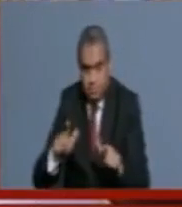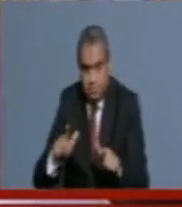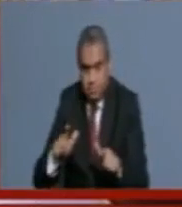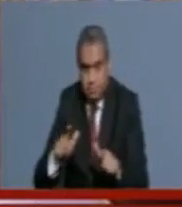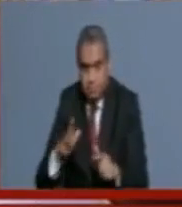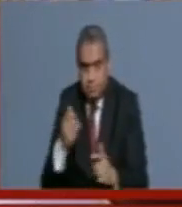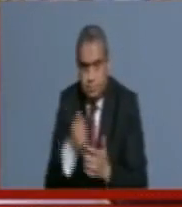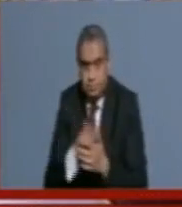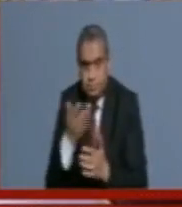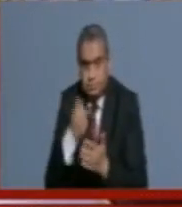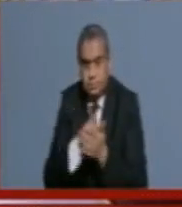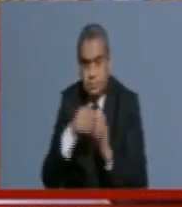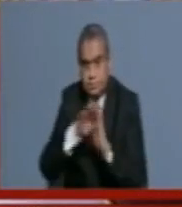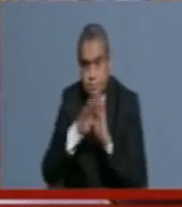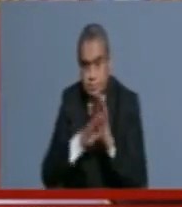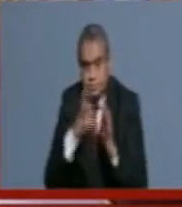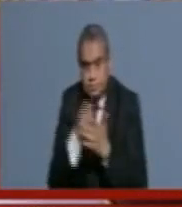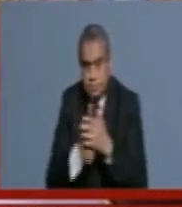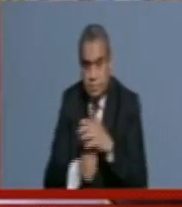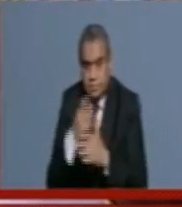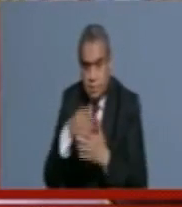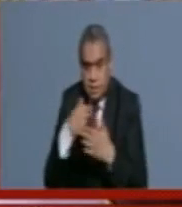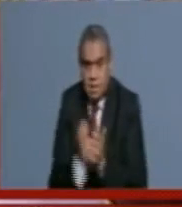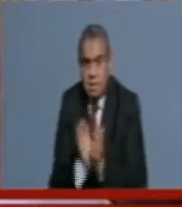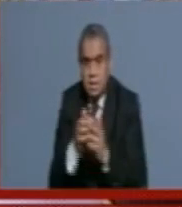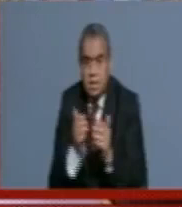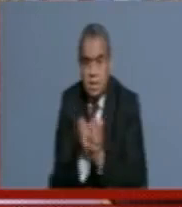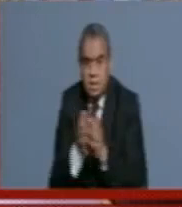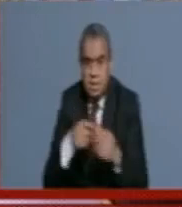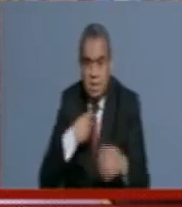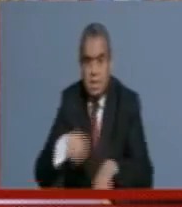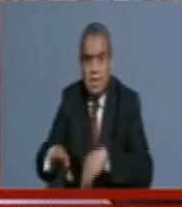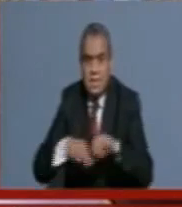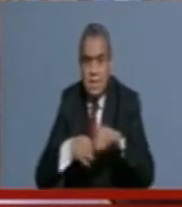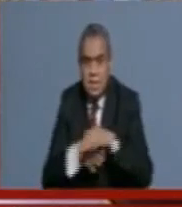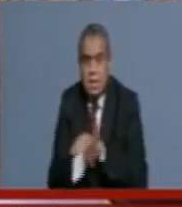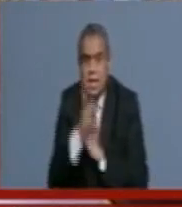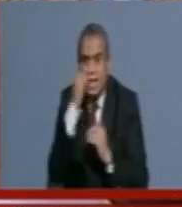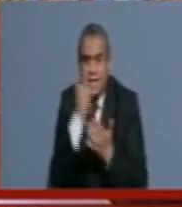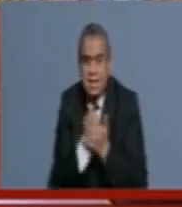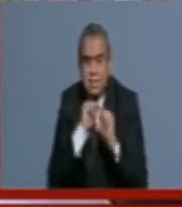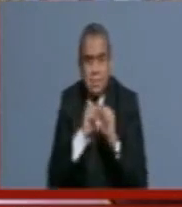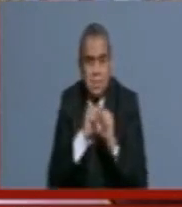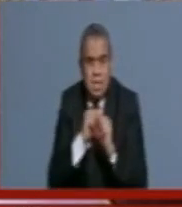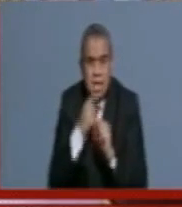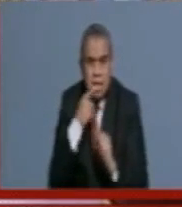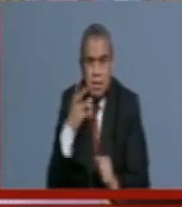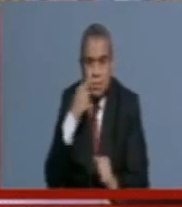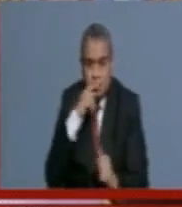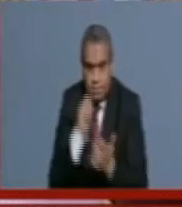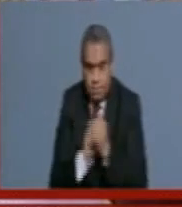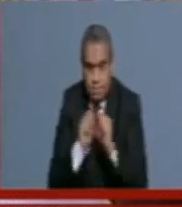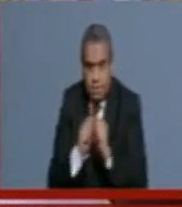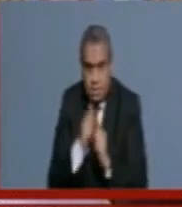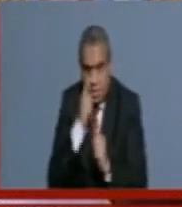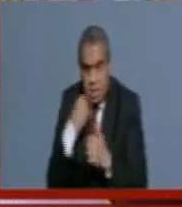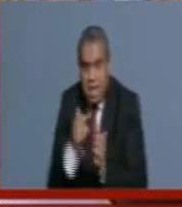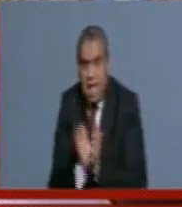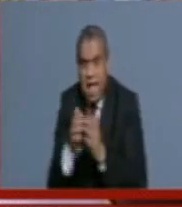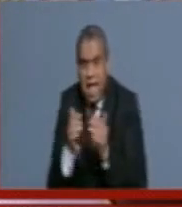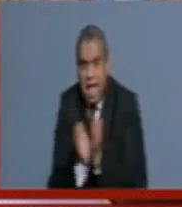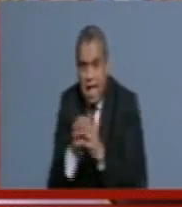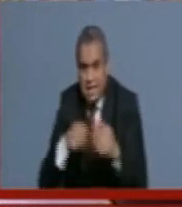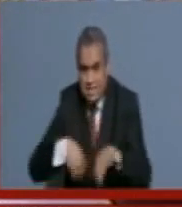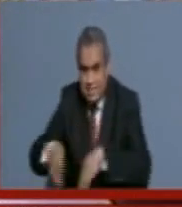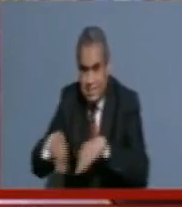المنظمة لتواجد ممثلين عن الأحزاب السياسية داخل لجان الاقتراع. طبعا هو مفيش حاجة اسمها أحزاب سياسية تتواجد داخل